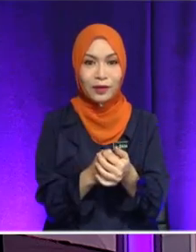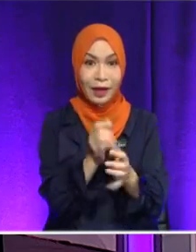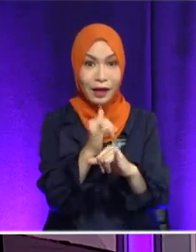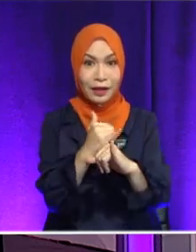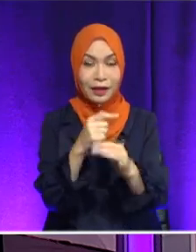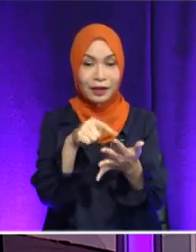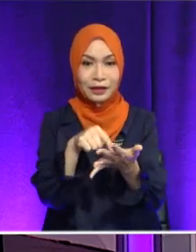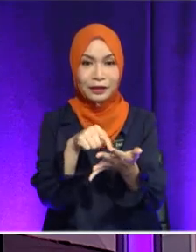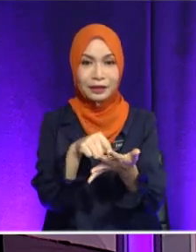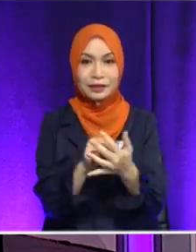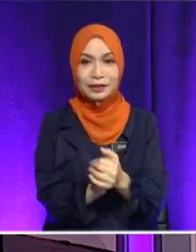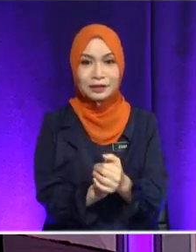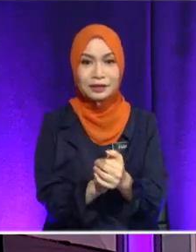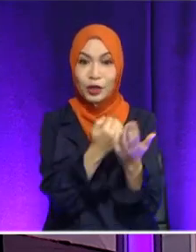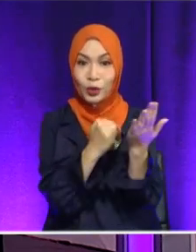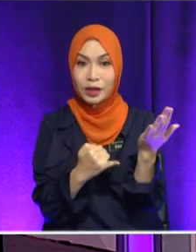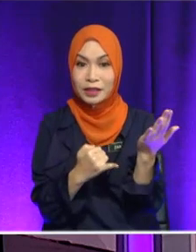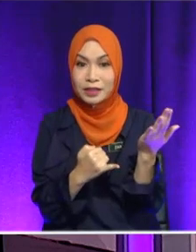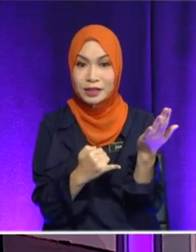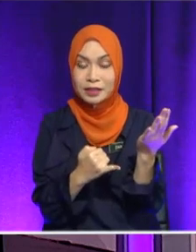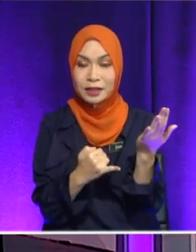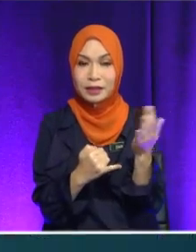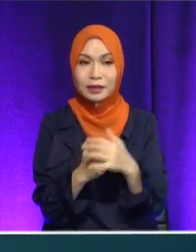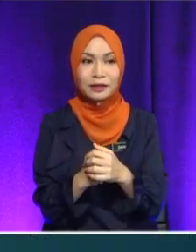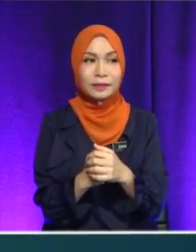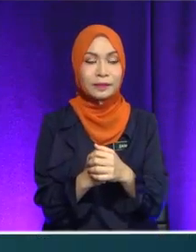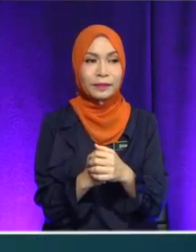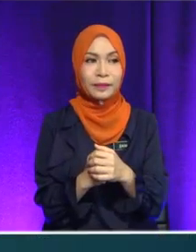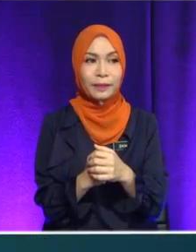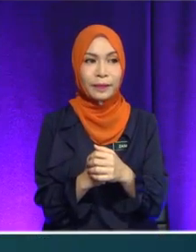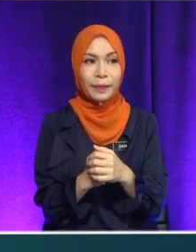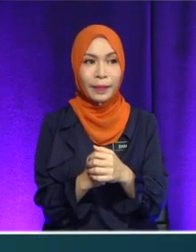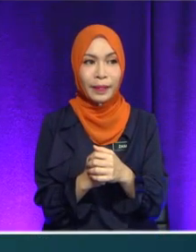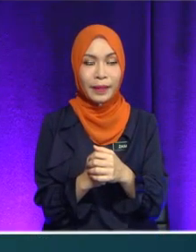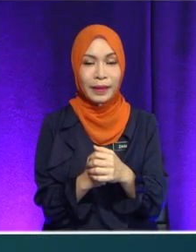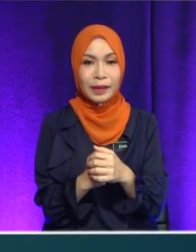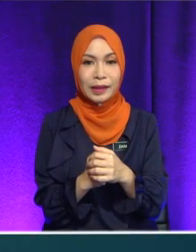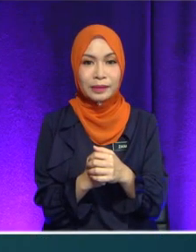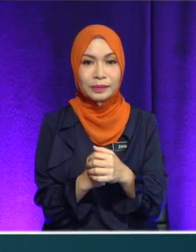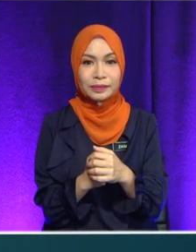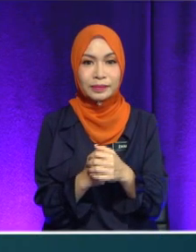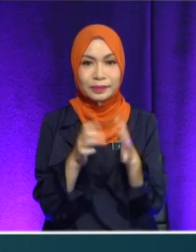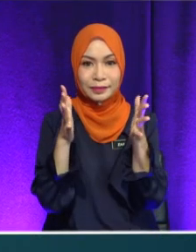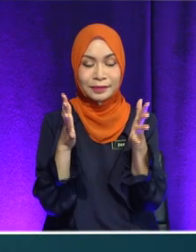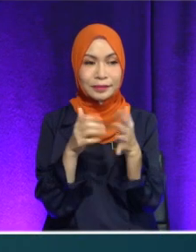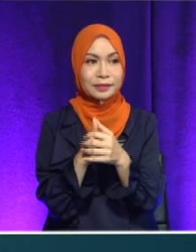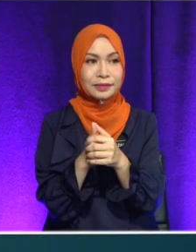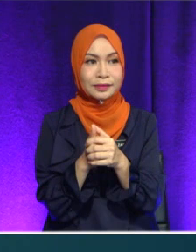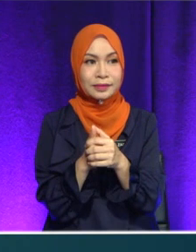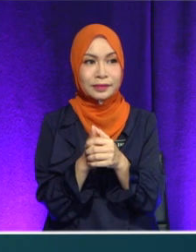Oke kayak ini dilukis oleh muridge tajuk lukisan ini adalah Restoran